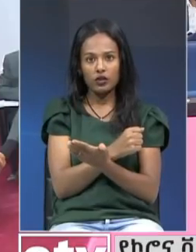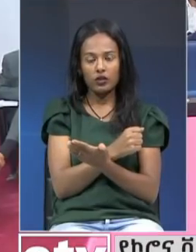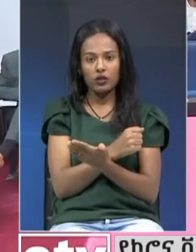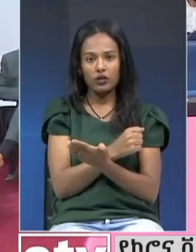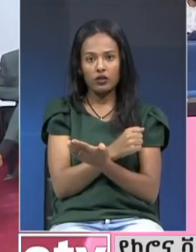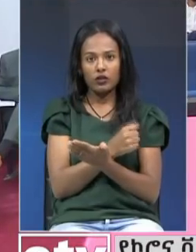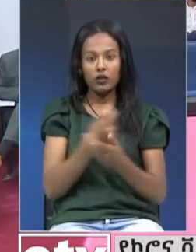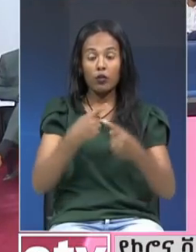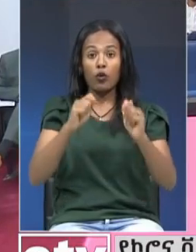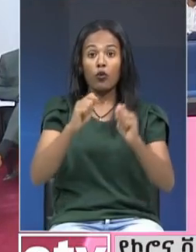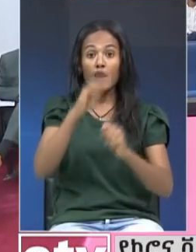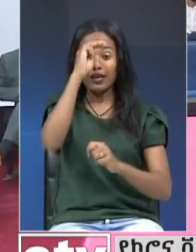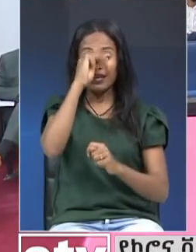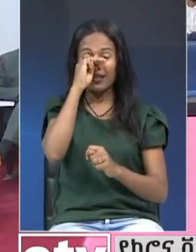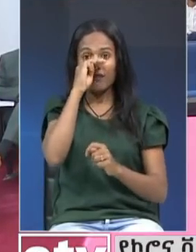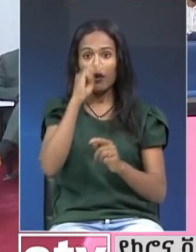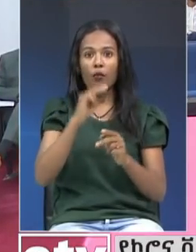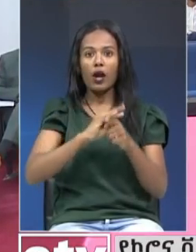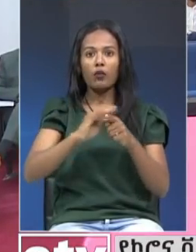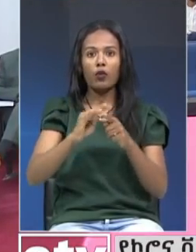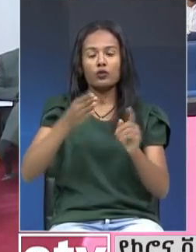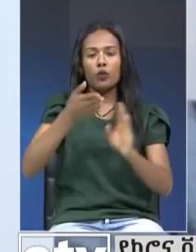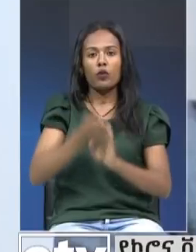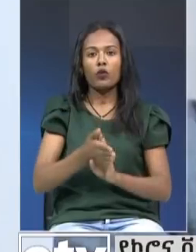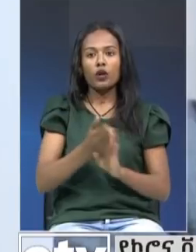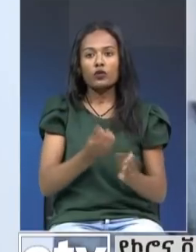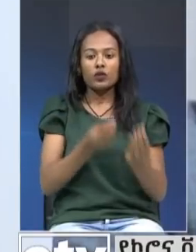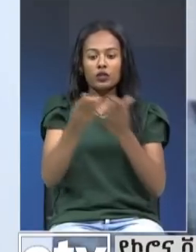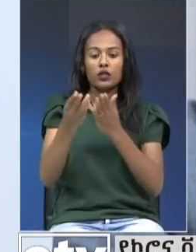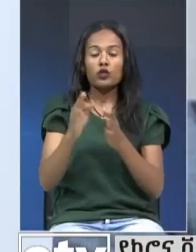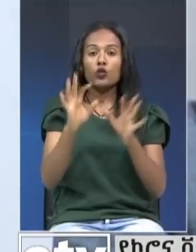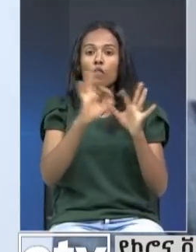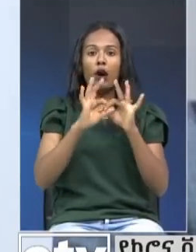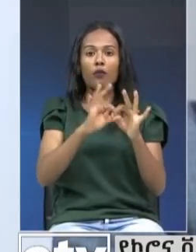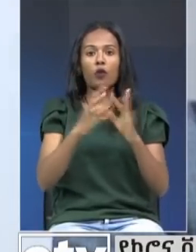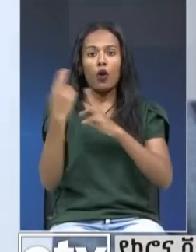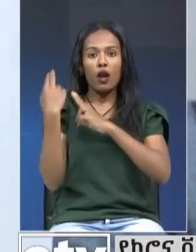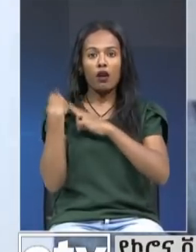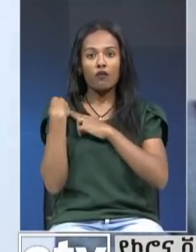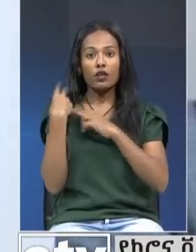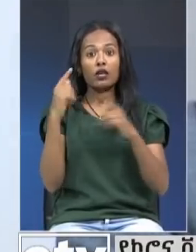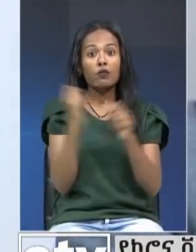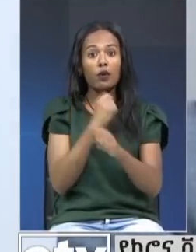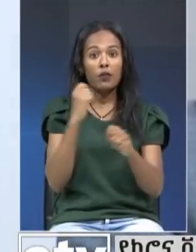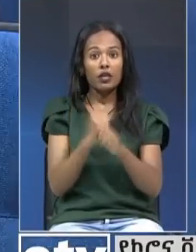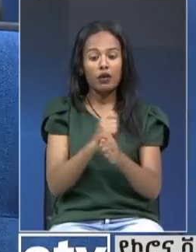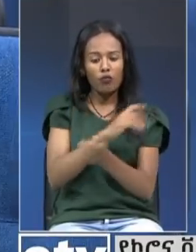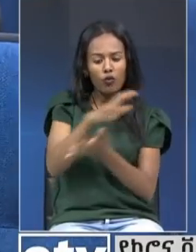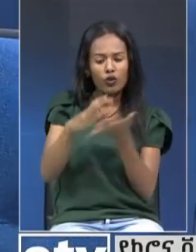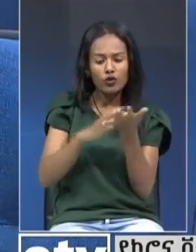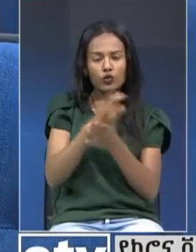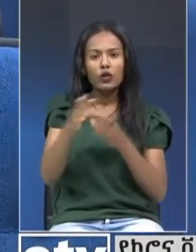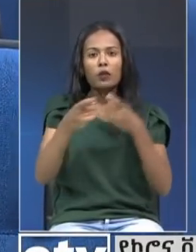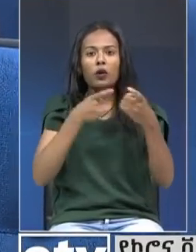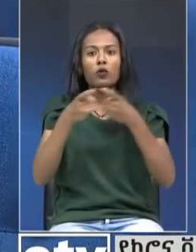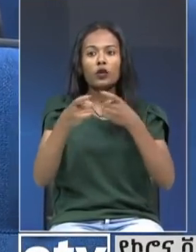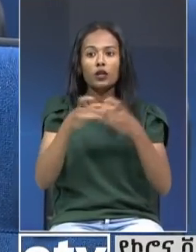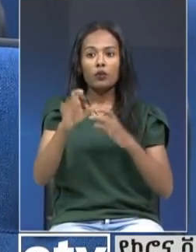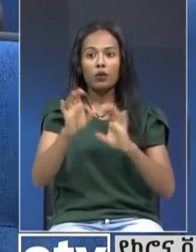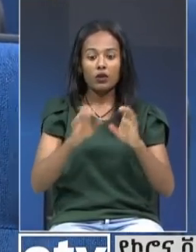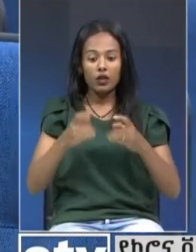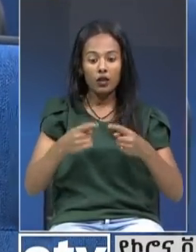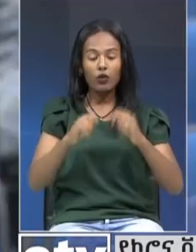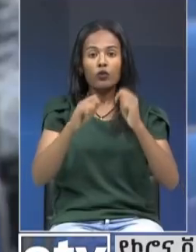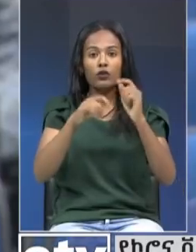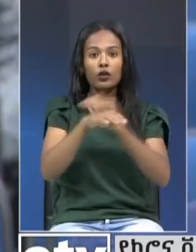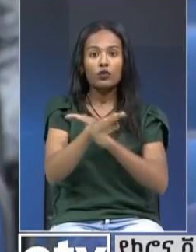ተሞክሯል። የኪነ ጥበብ ባለሙያዎቹን በበኩላቸው የተሰጣቸውን ማህበራዊ ኃላፊነት በመተግበር ወረርሽኙን ለመቆጣጠር በሚደረገው ጥረት